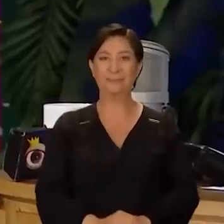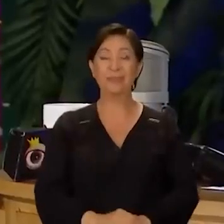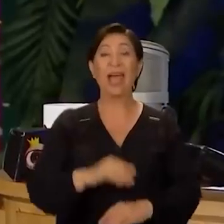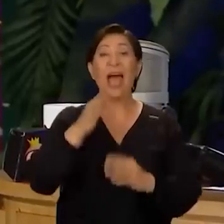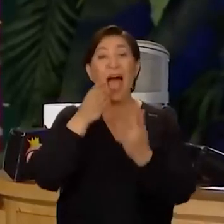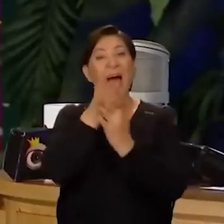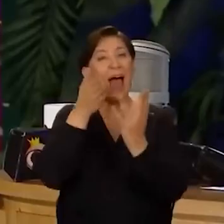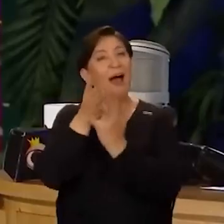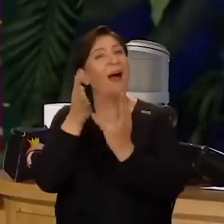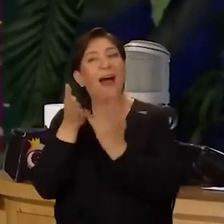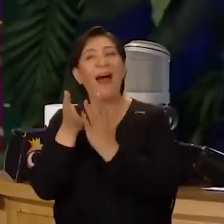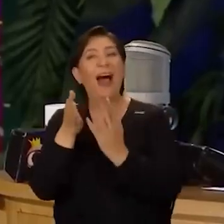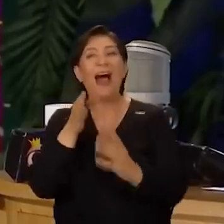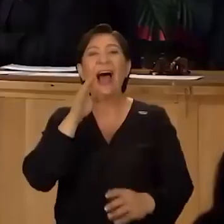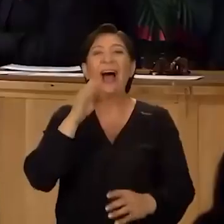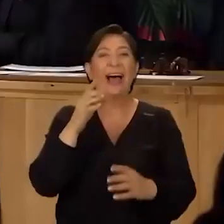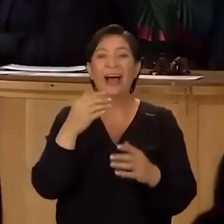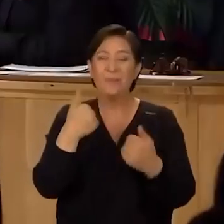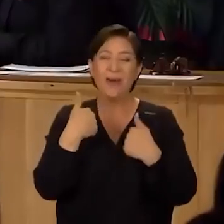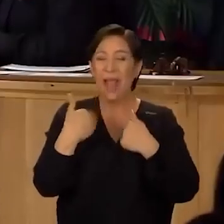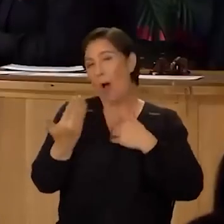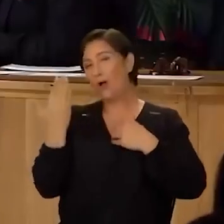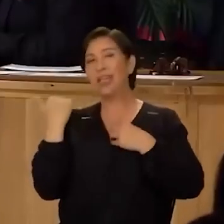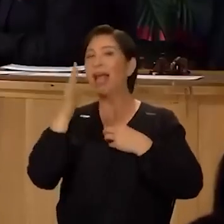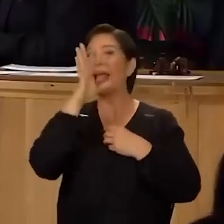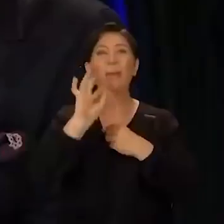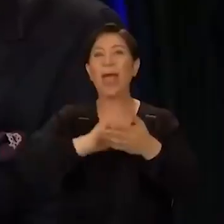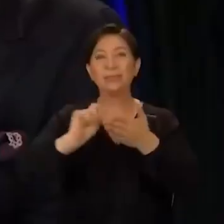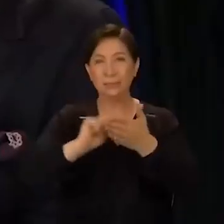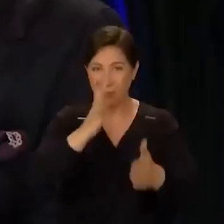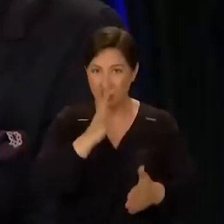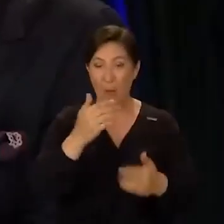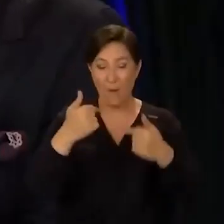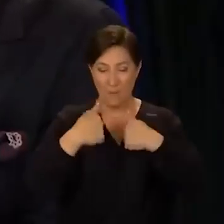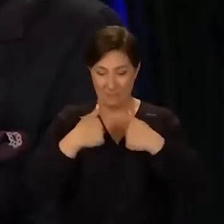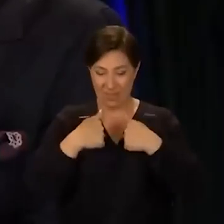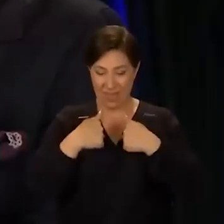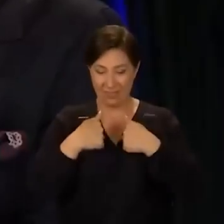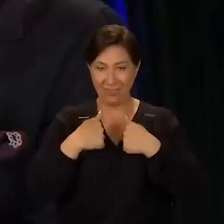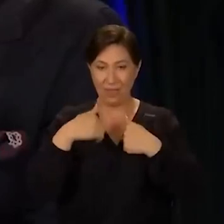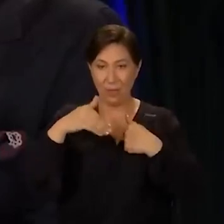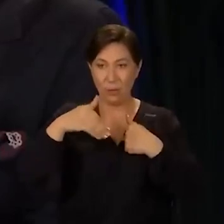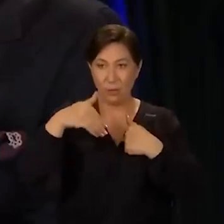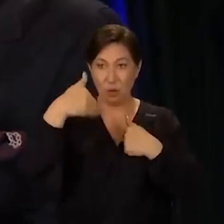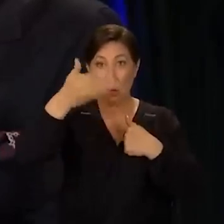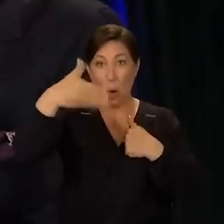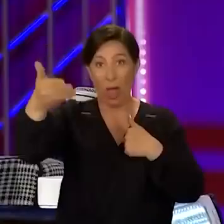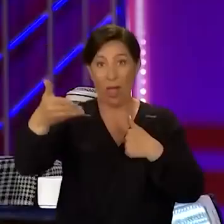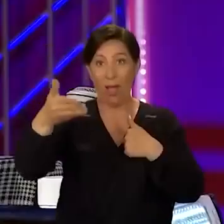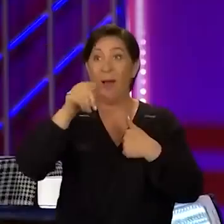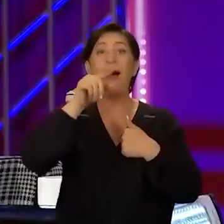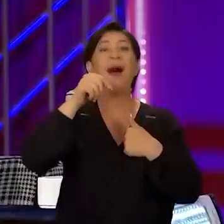arada Ee arada ben Benden önceki kimlere Yazdığını biliyorum benden benden sonra